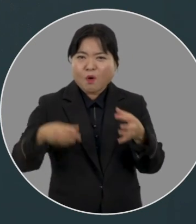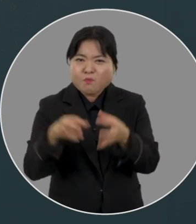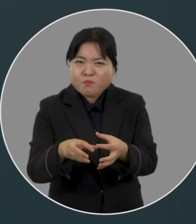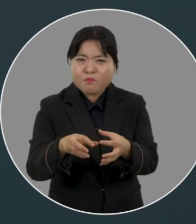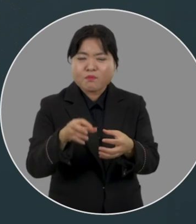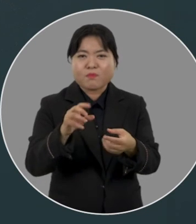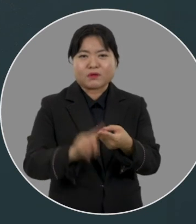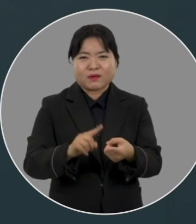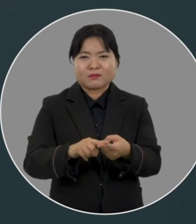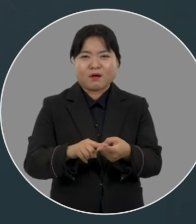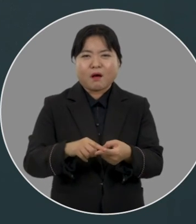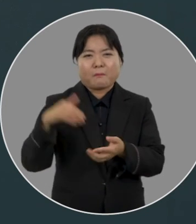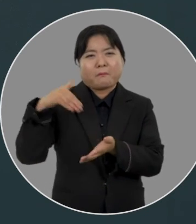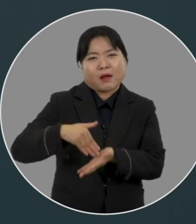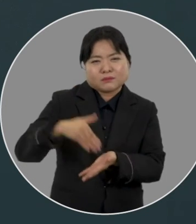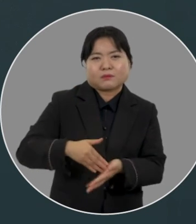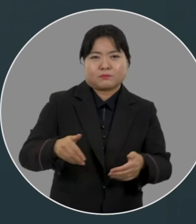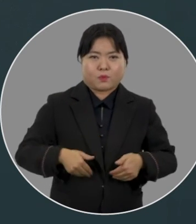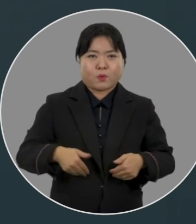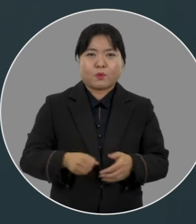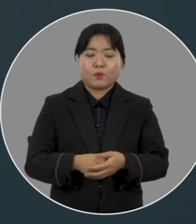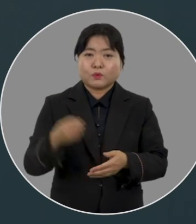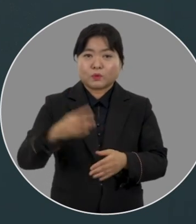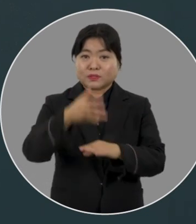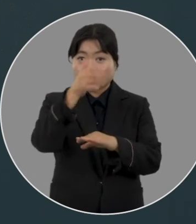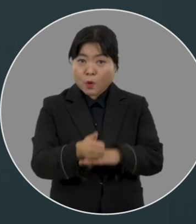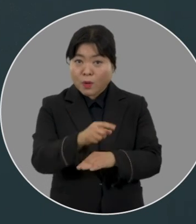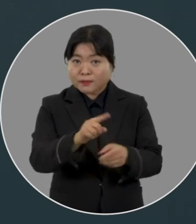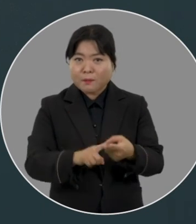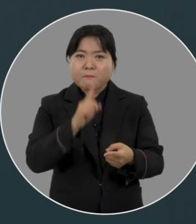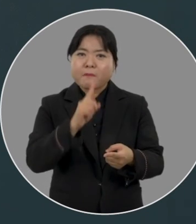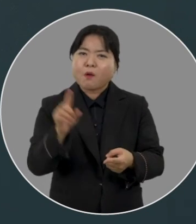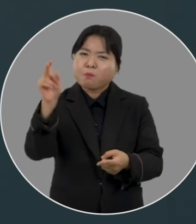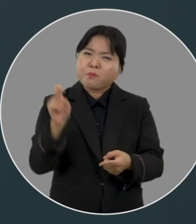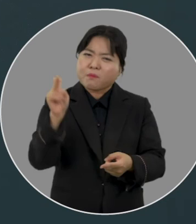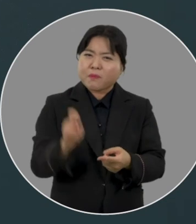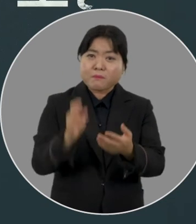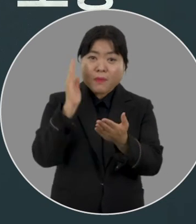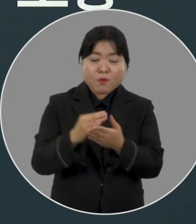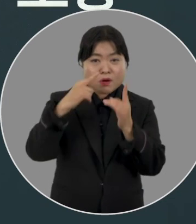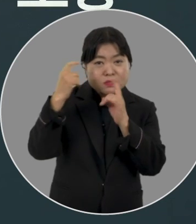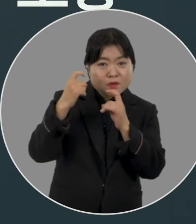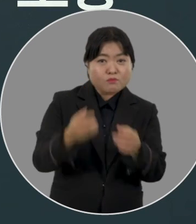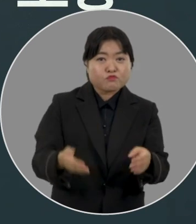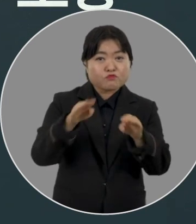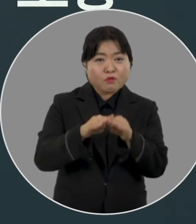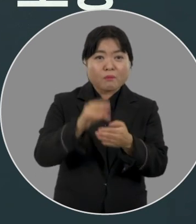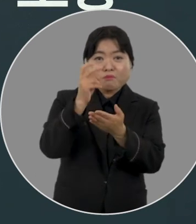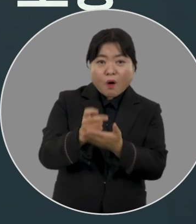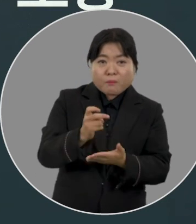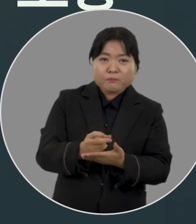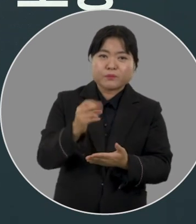협력에 대해서 뼈아프게 반성해야 되죠. 그리고 그 결과를 말로만이 아니라 기념물로,